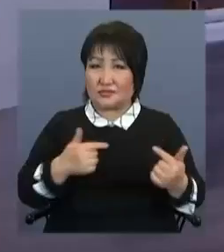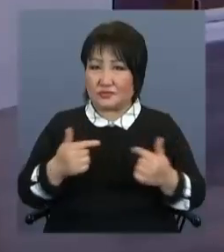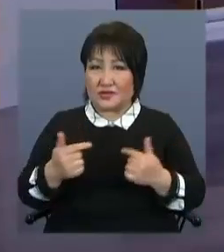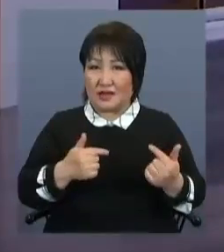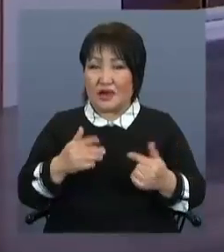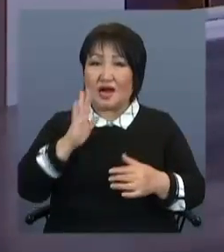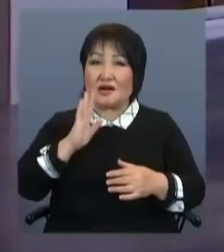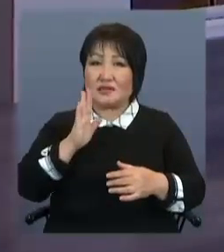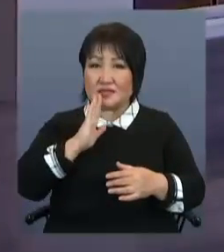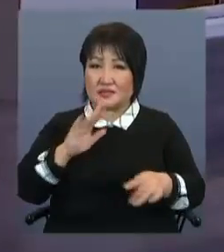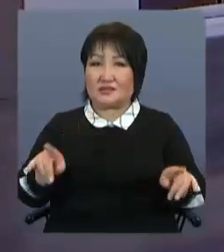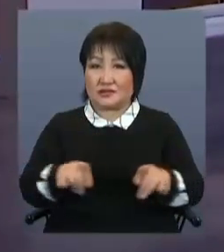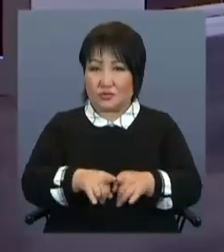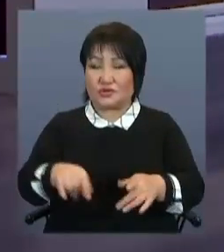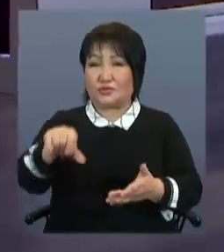алып.